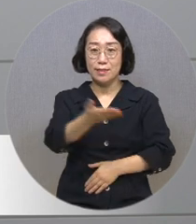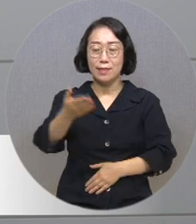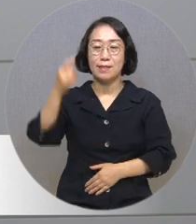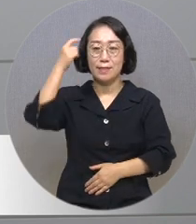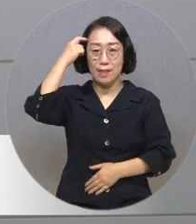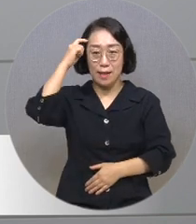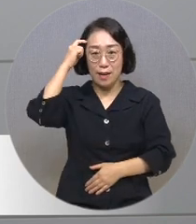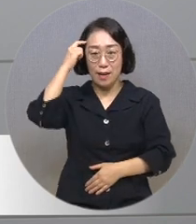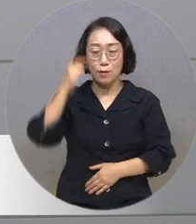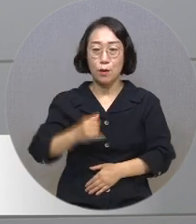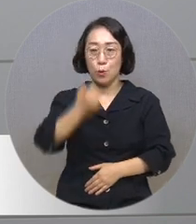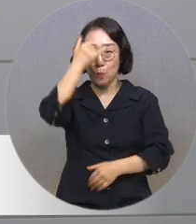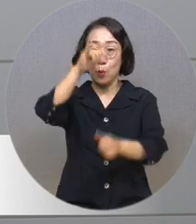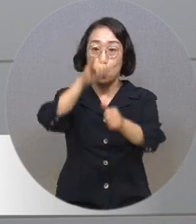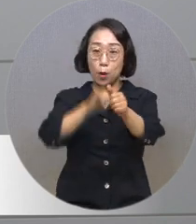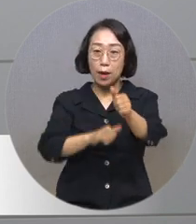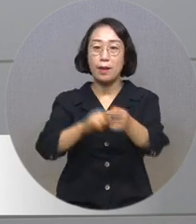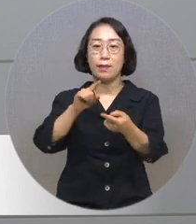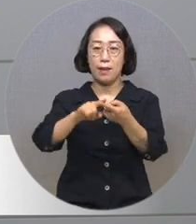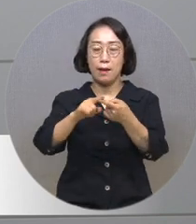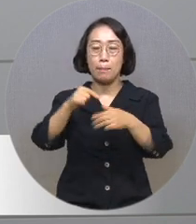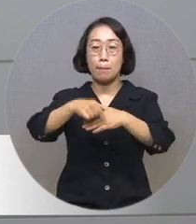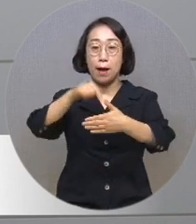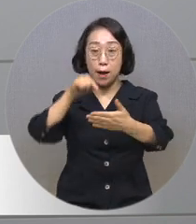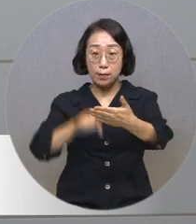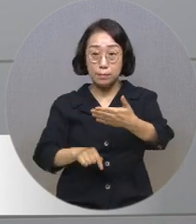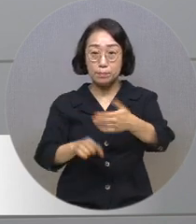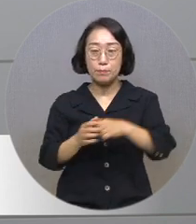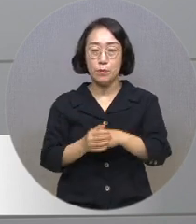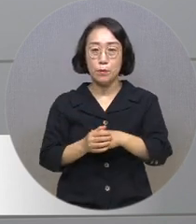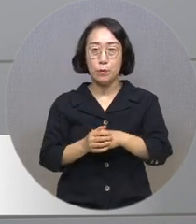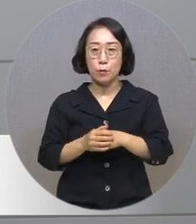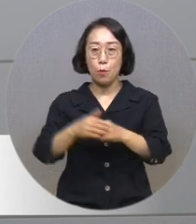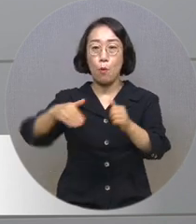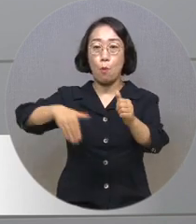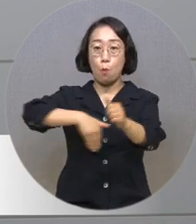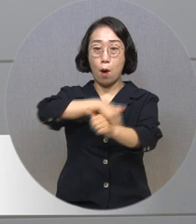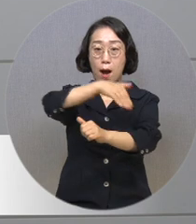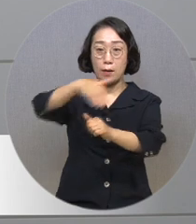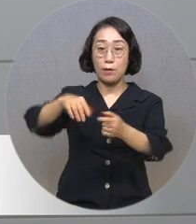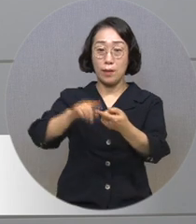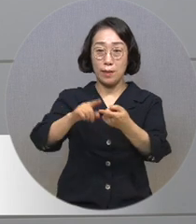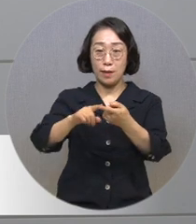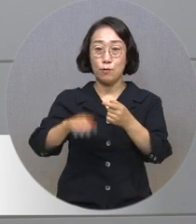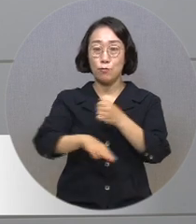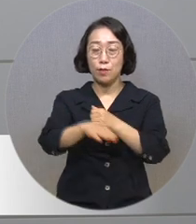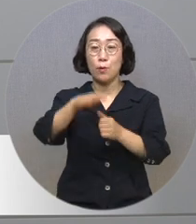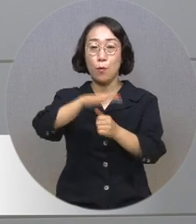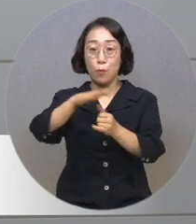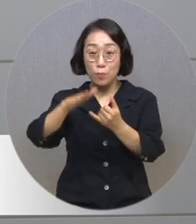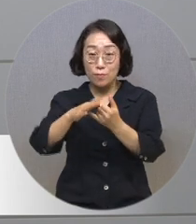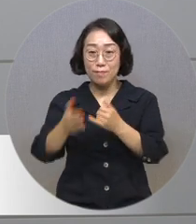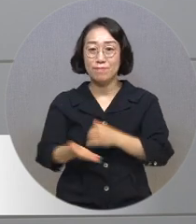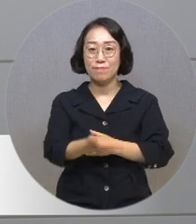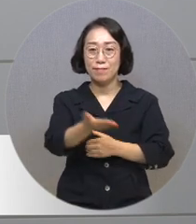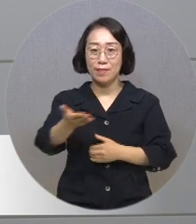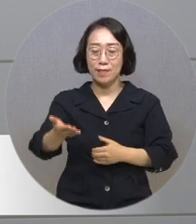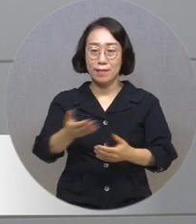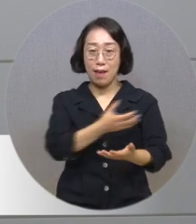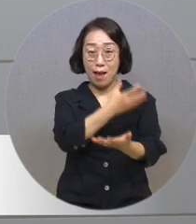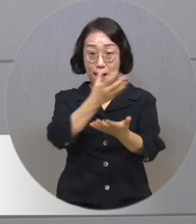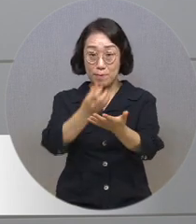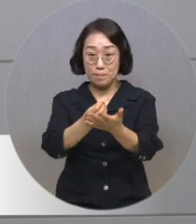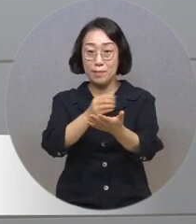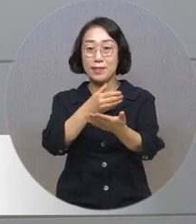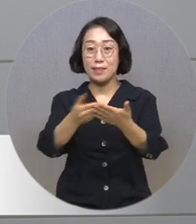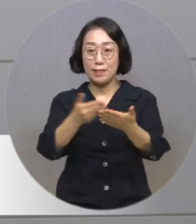생각하고 있는 효에 대한 마음과 또 우리 환경에 대한 우리 아이들의 생각을 그림으로 담아